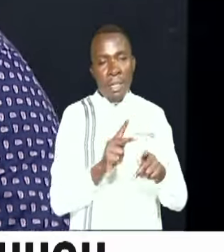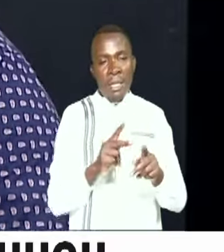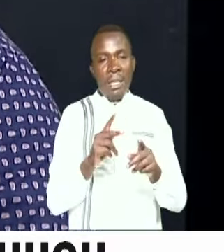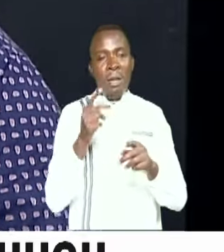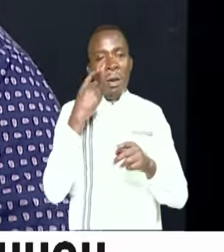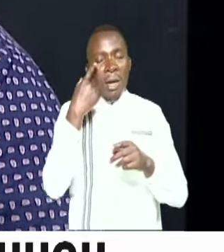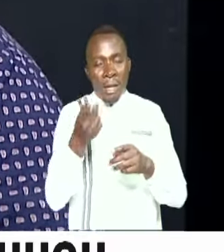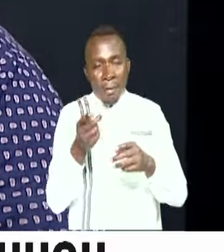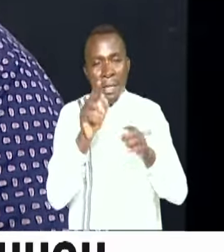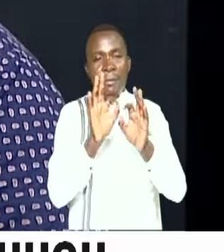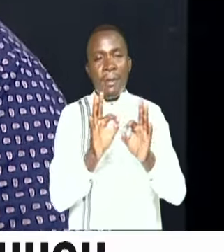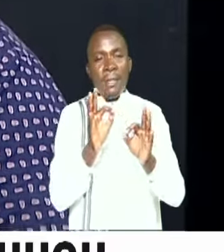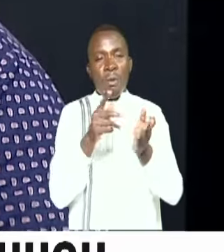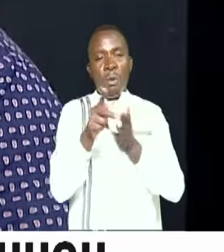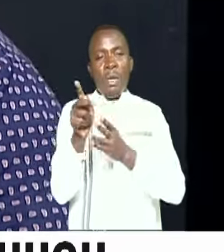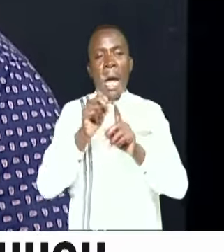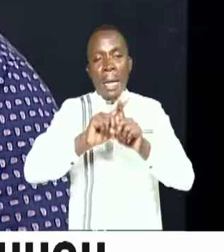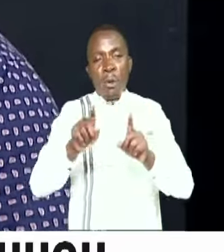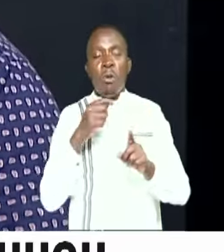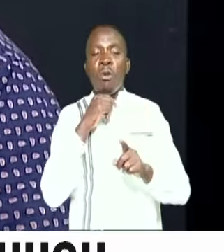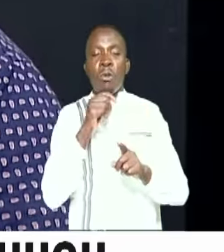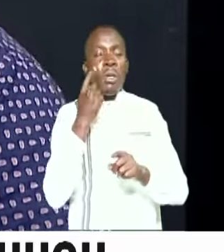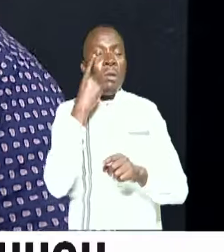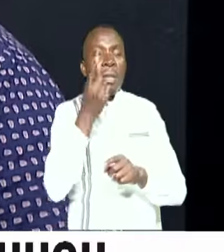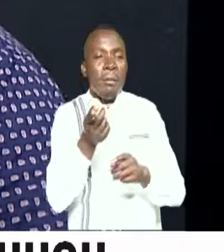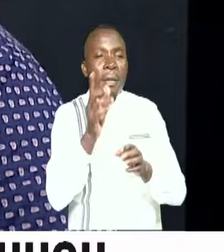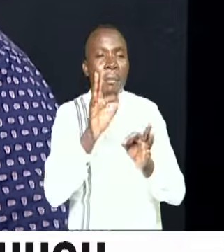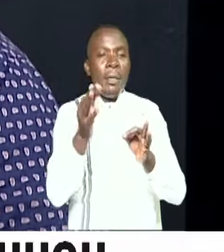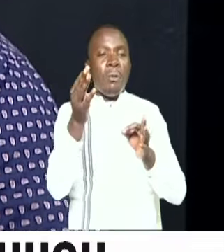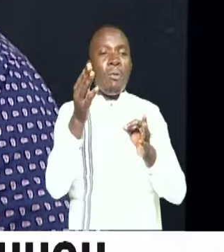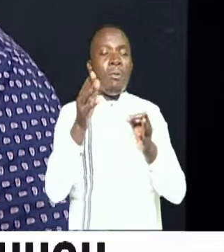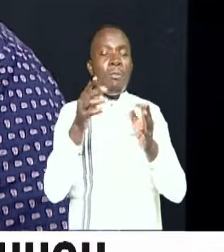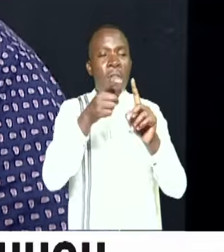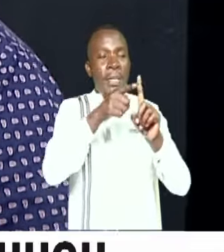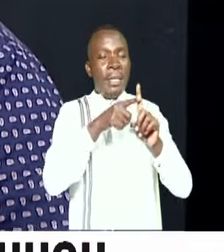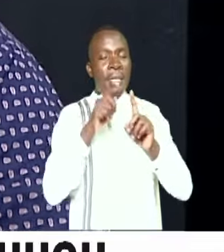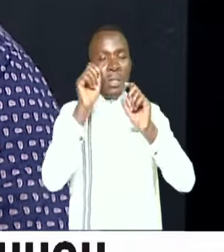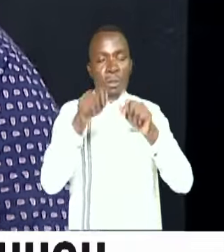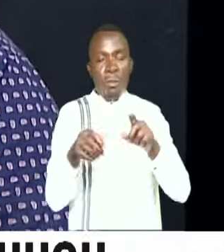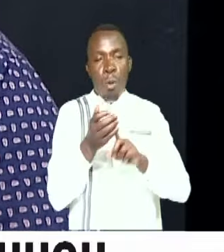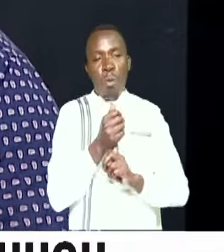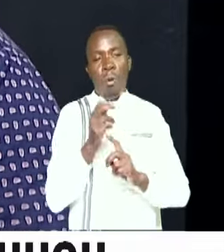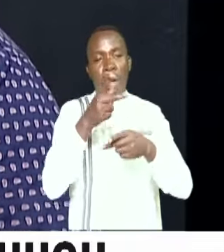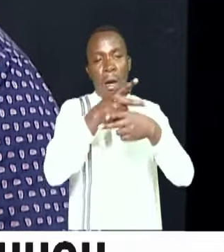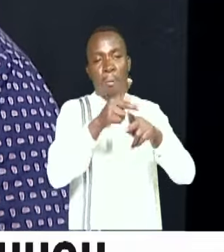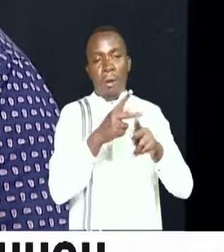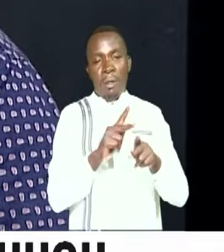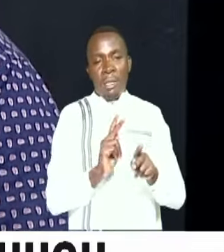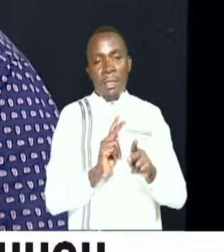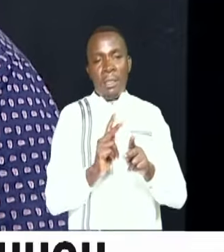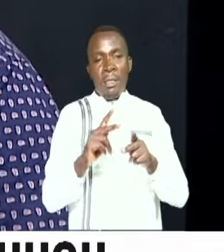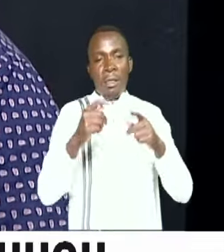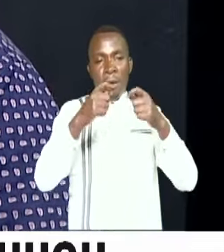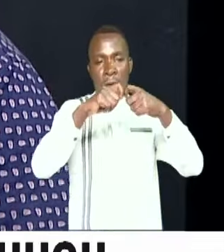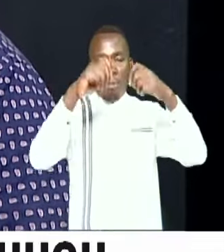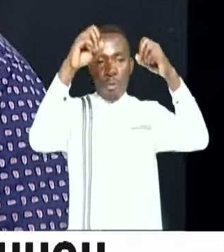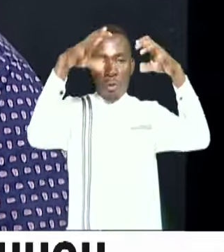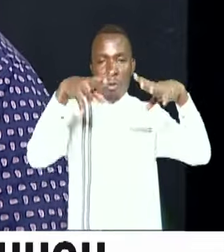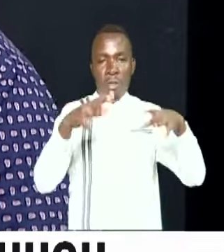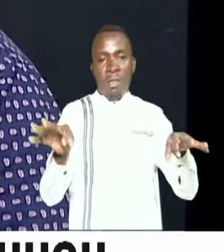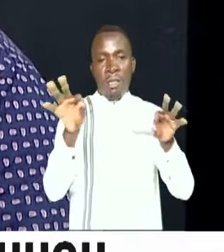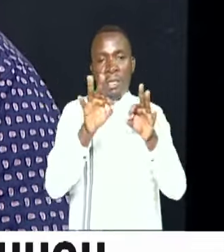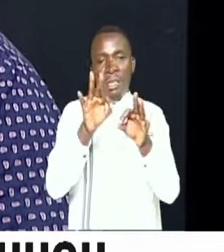final igicirigura ariko utarebye ibyaje mu byose kugira ngo ya product ibashe kuboneka no kuvuga umuriro nawo ni ikintu kinini mu nganda cyane kuko ni imuriro